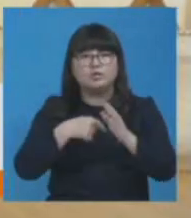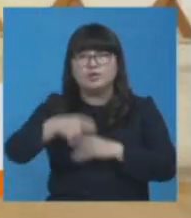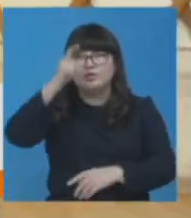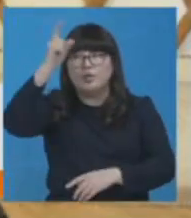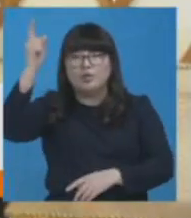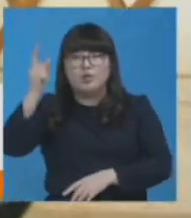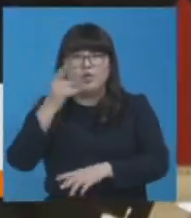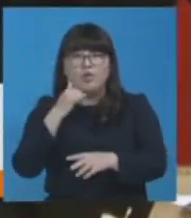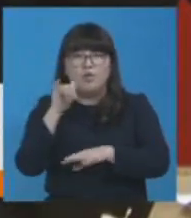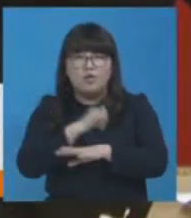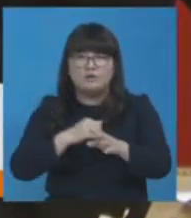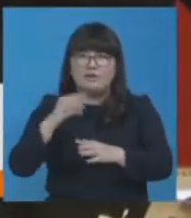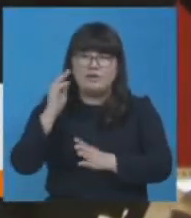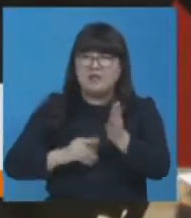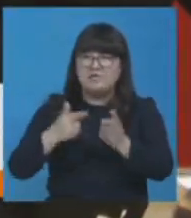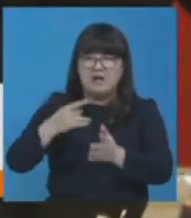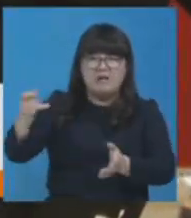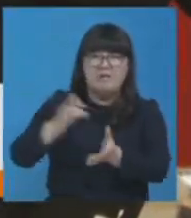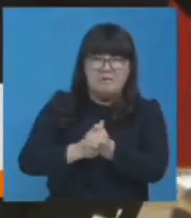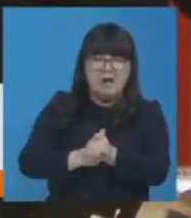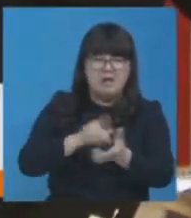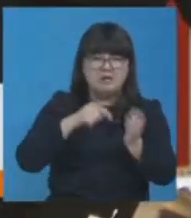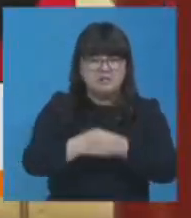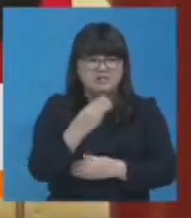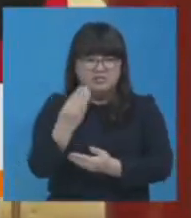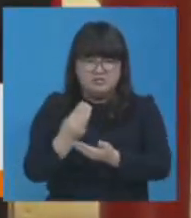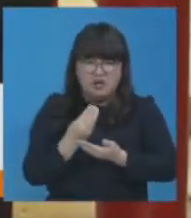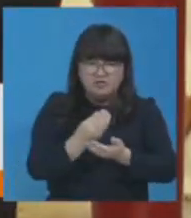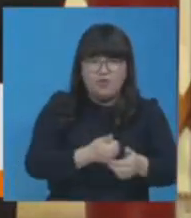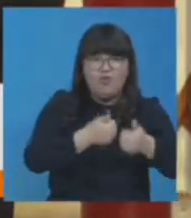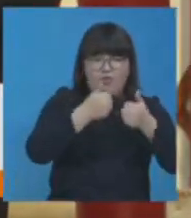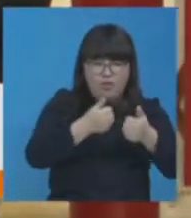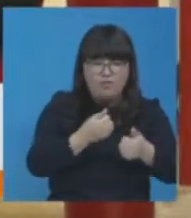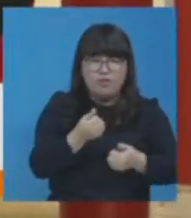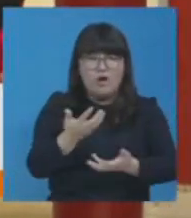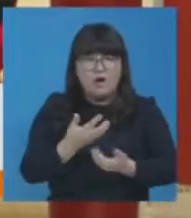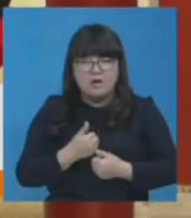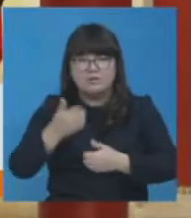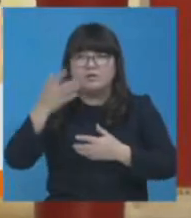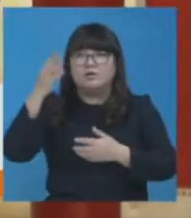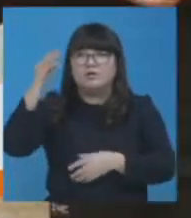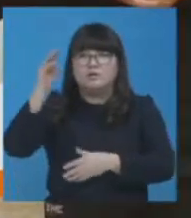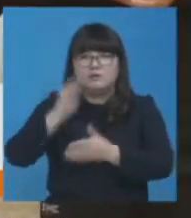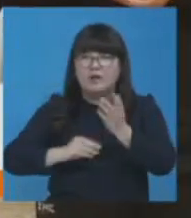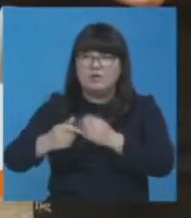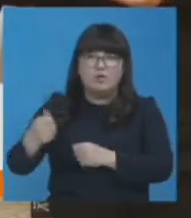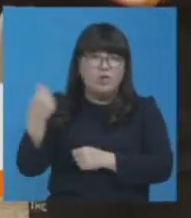улстай давхар татварын гэрээтэй тул тухайн тамирчны шагналт спортын тэмцээнийг зохион байгуулсан Турк улс